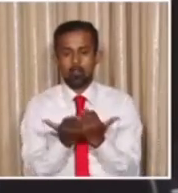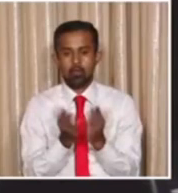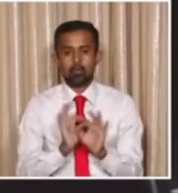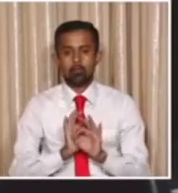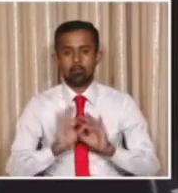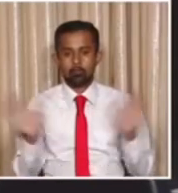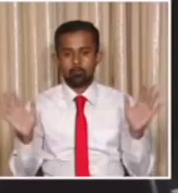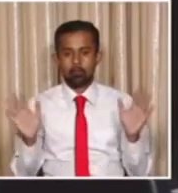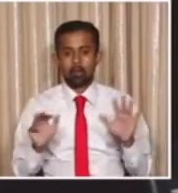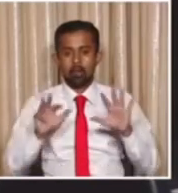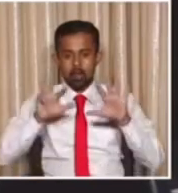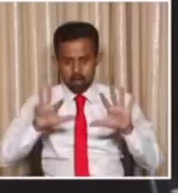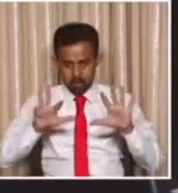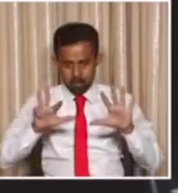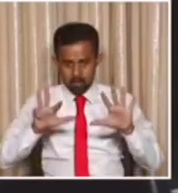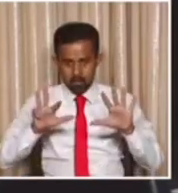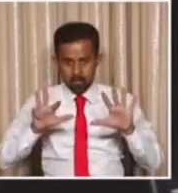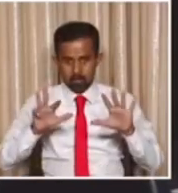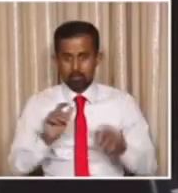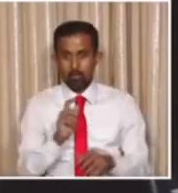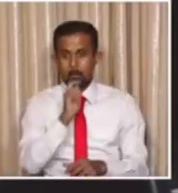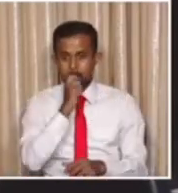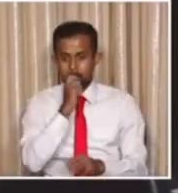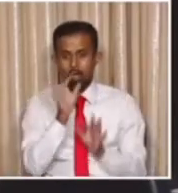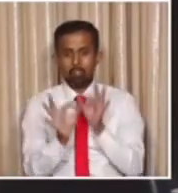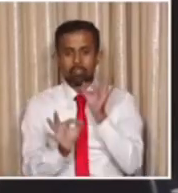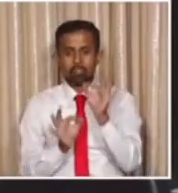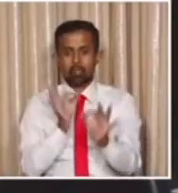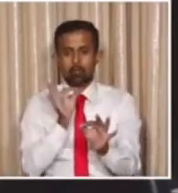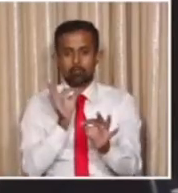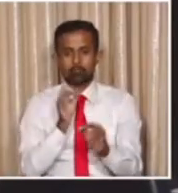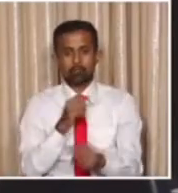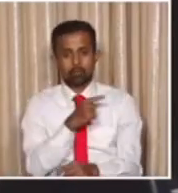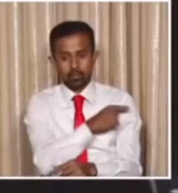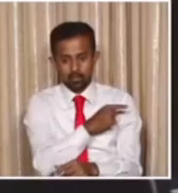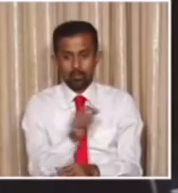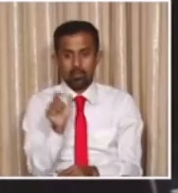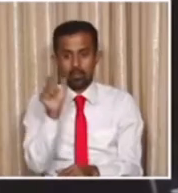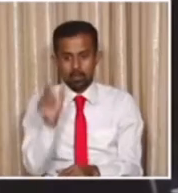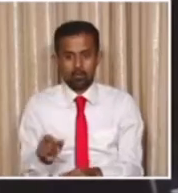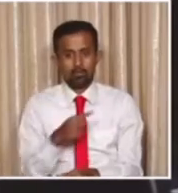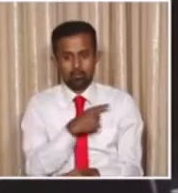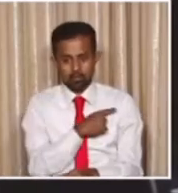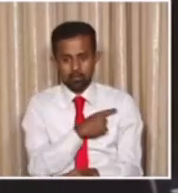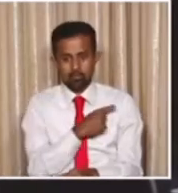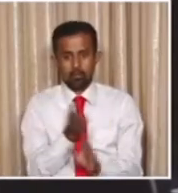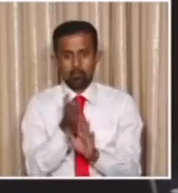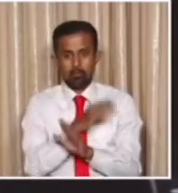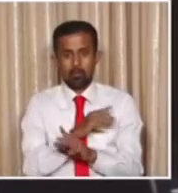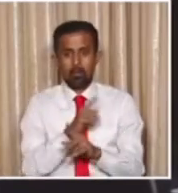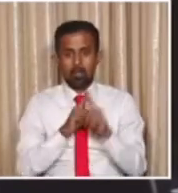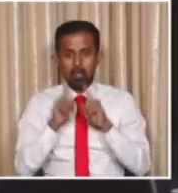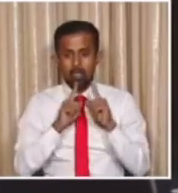දැක්වුවා 9 සැඟවුණු කතාව කියලා ඒකේ හිටපු එක නළුවෙක් තමයි ඔය මීට කලින් මෙතන